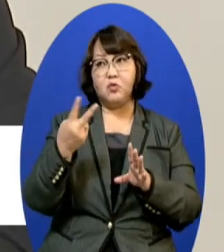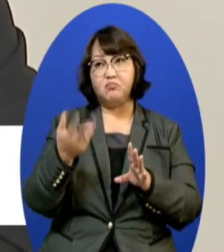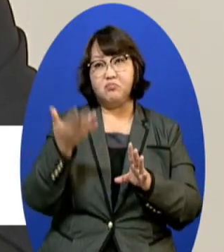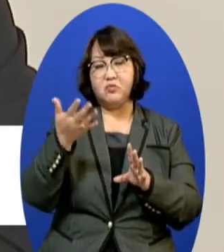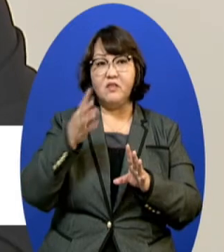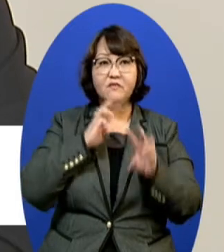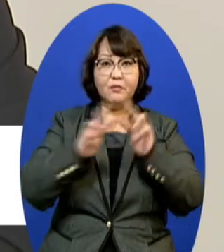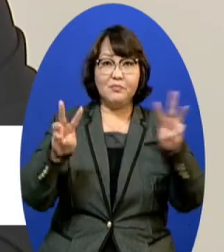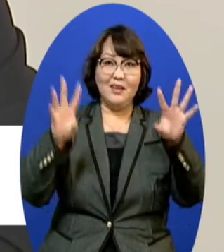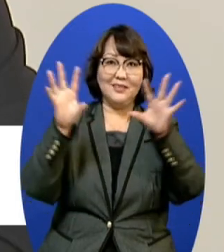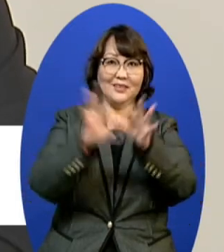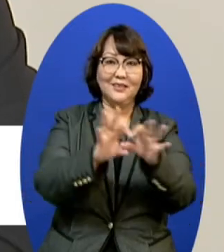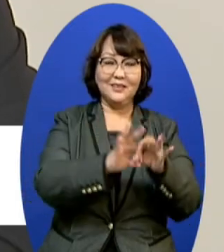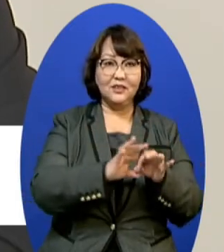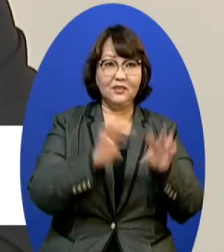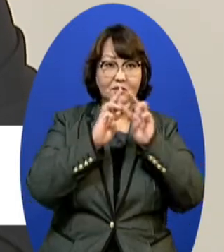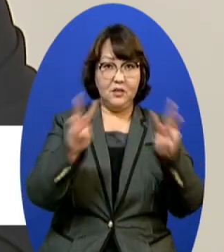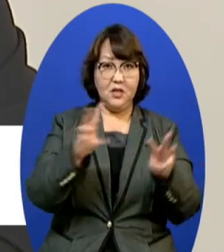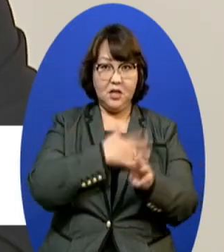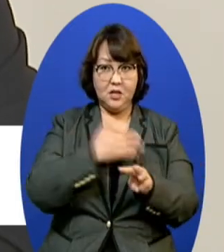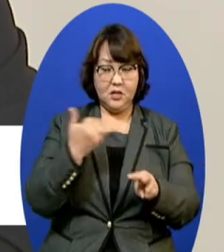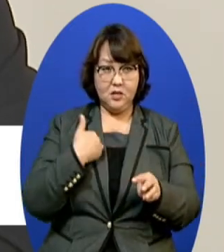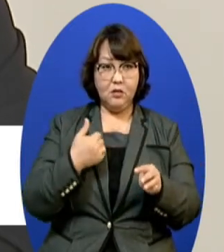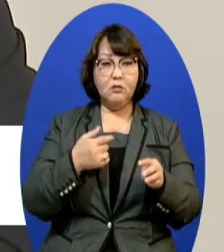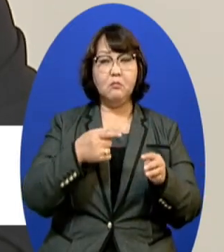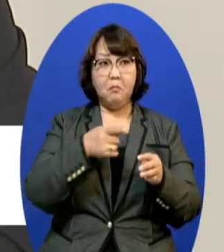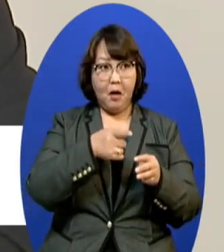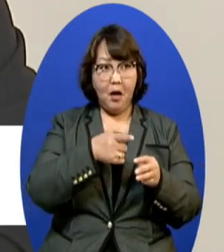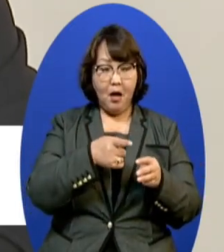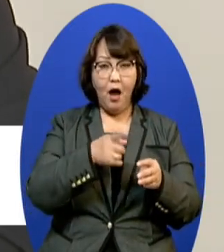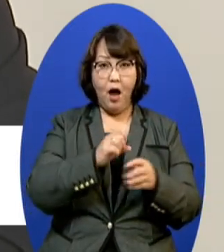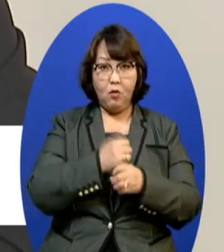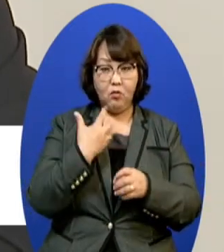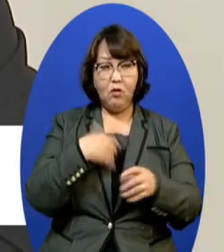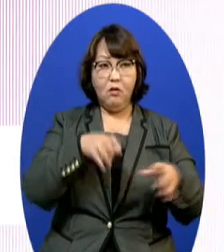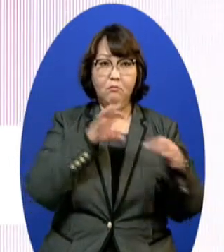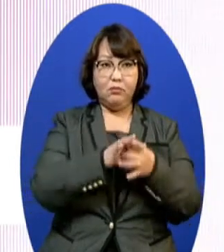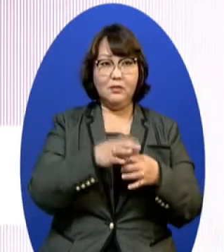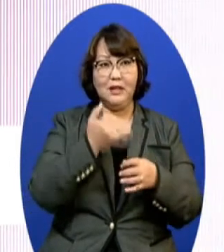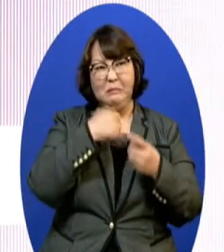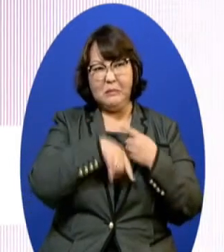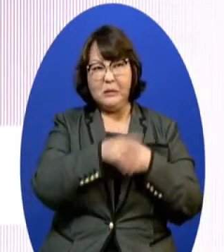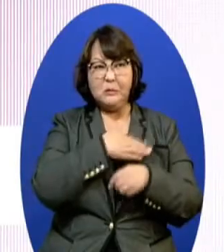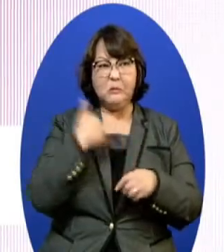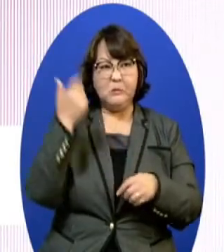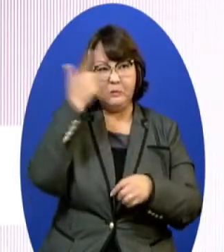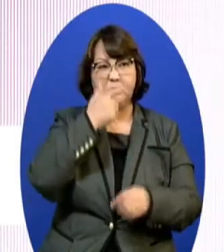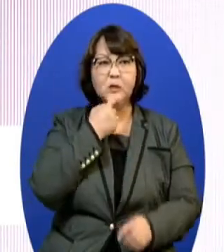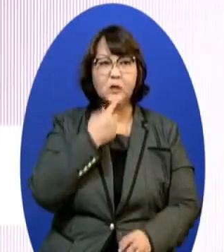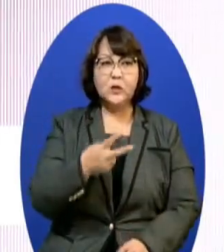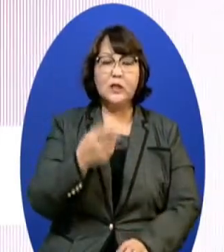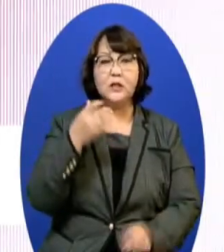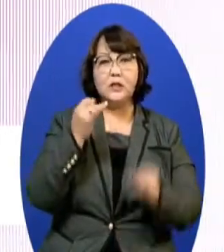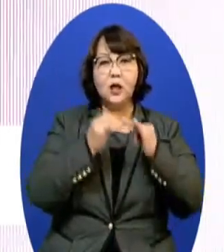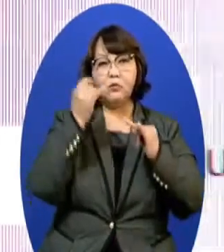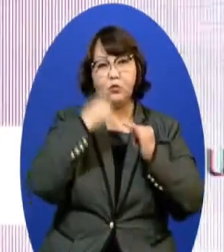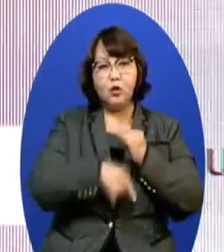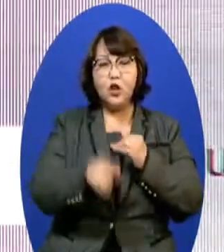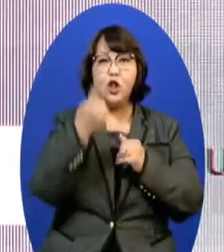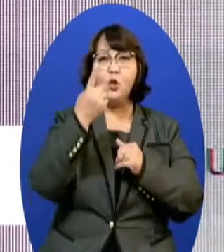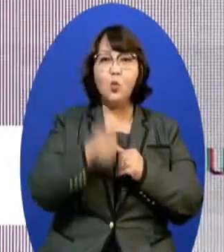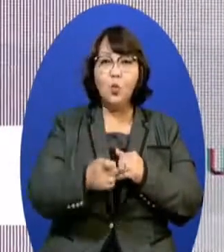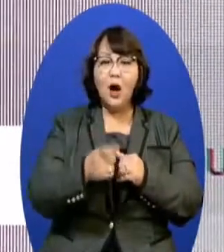эзэнтэй бүртгэлтэй учраас бол амархан хааж болдог. Гэхдээ бас л эзэн олдохгүй шүү дээ. Өөрөөр хэлбэл цахим орчинд нэг хүн хідэнч хаяг